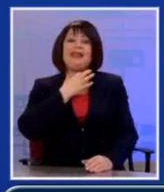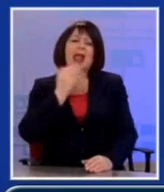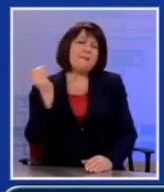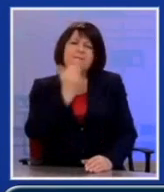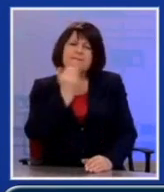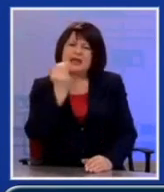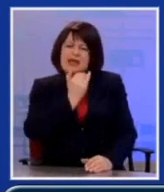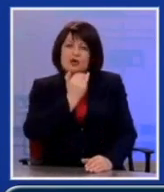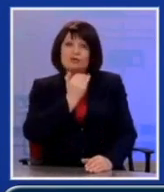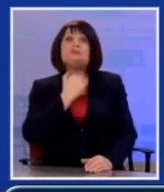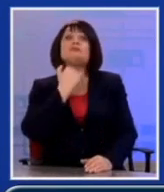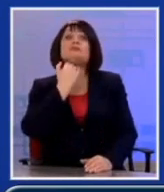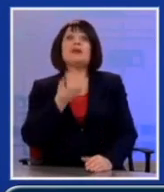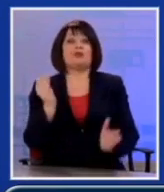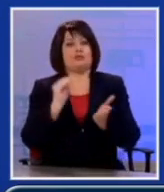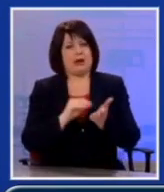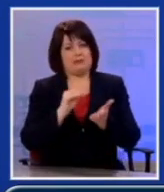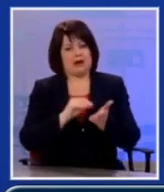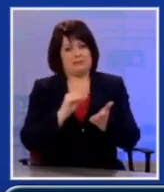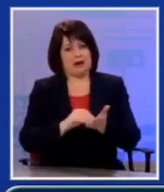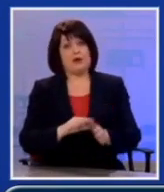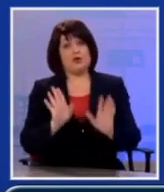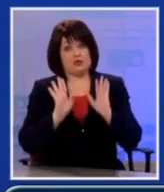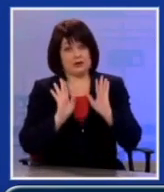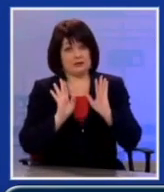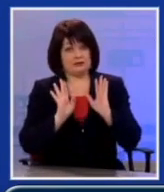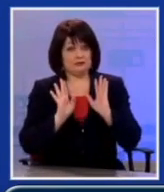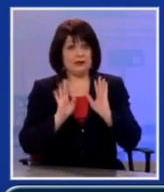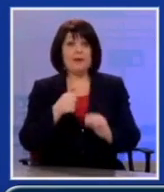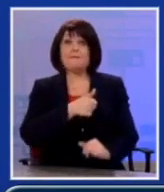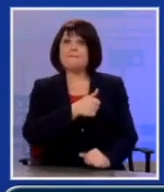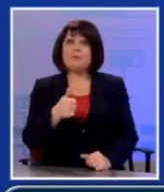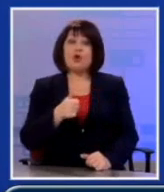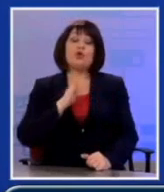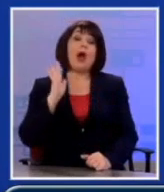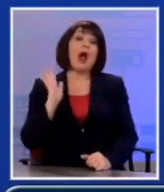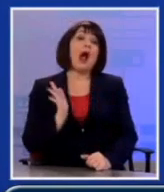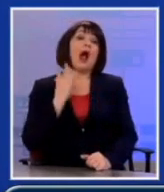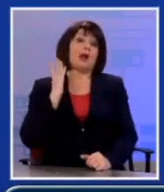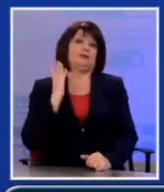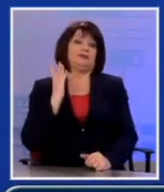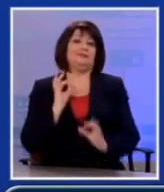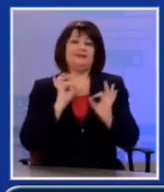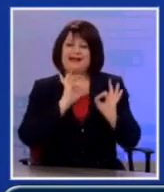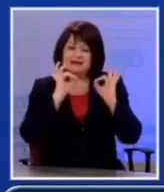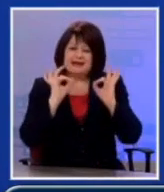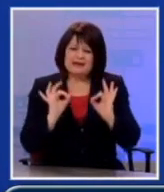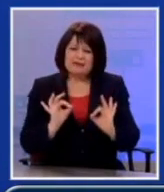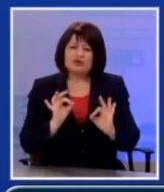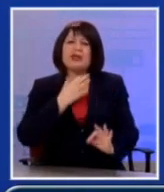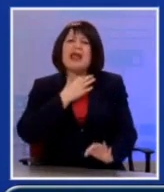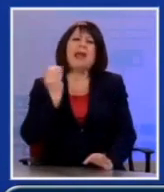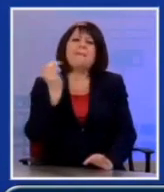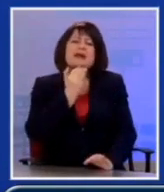λοιπόν δεν μπορεί να επαναληφθούν, επιτρέπονται εξάλλου μόνο όταν συντρέχει ακριβώς